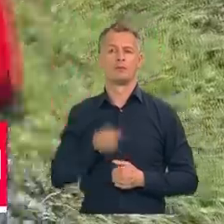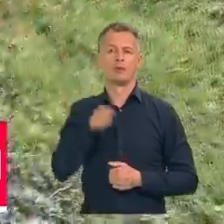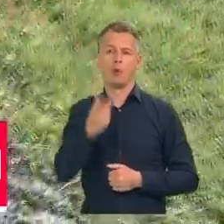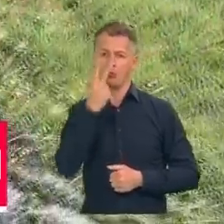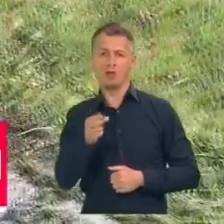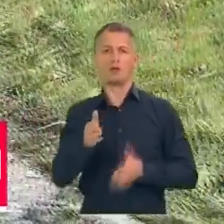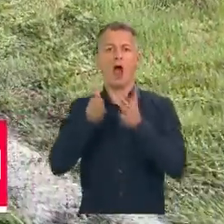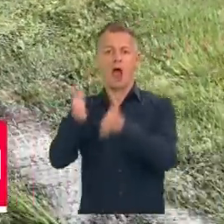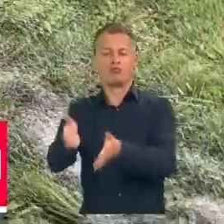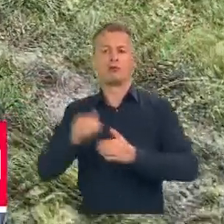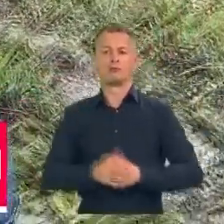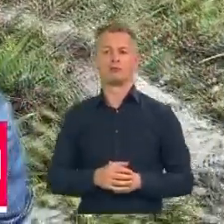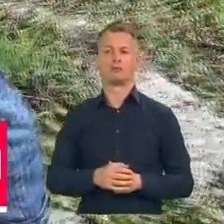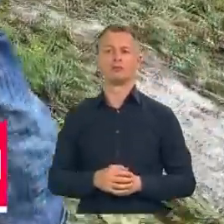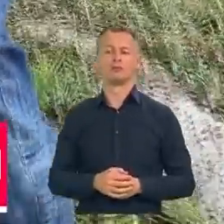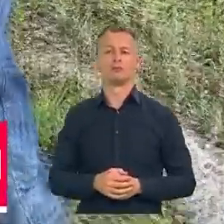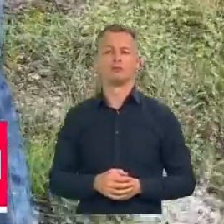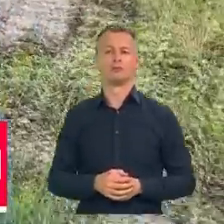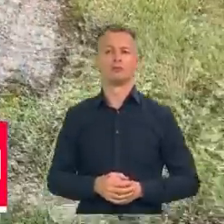așa. Ia.